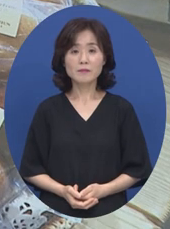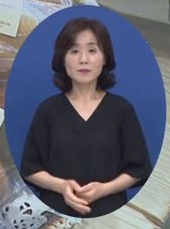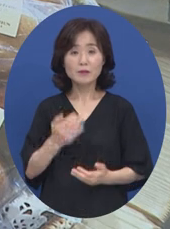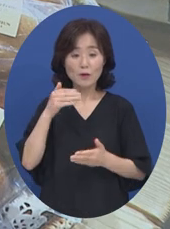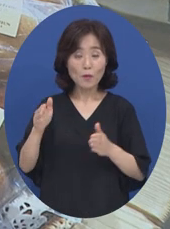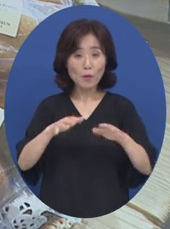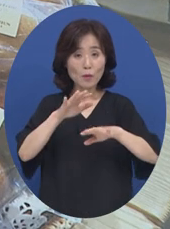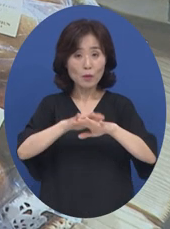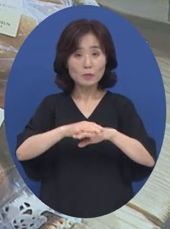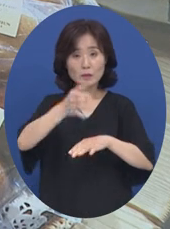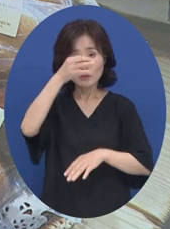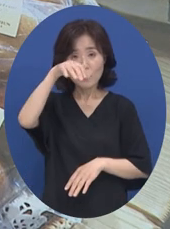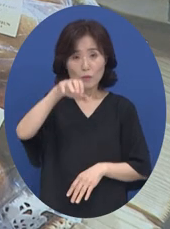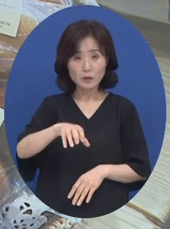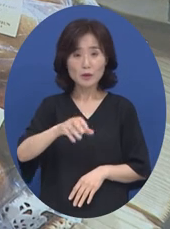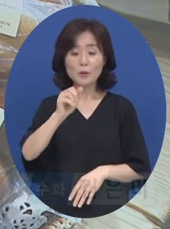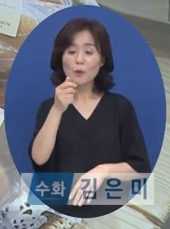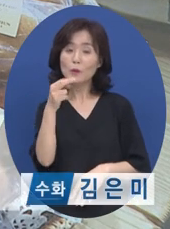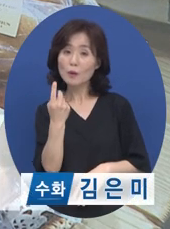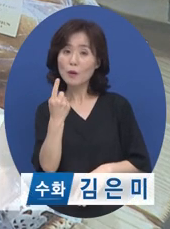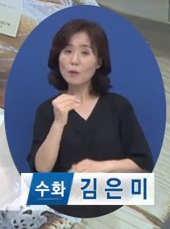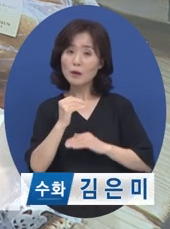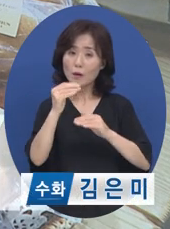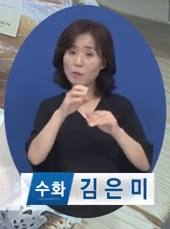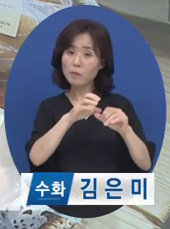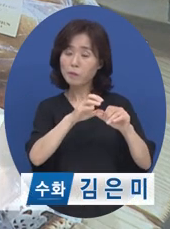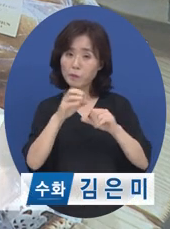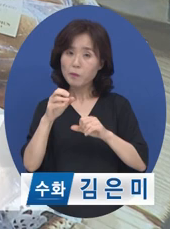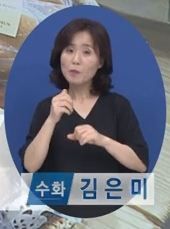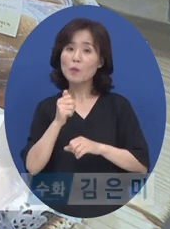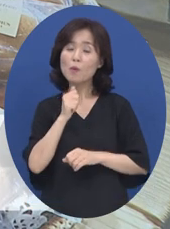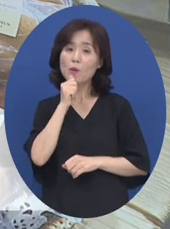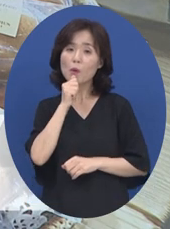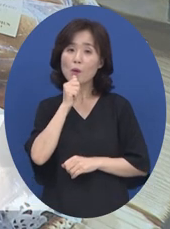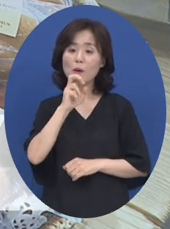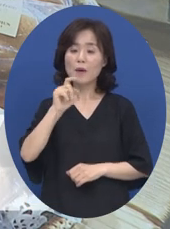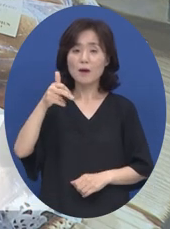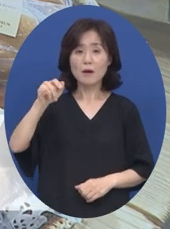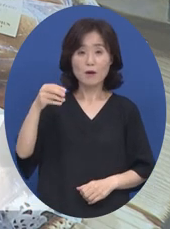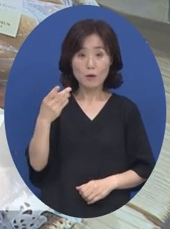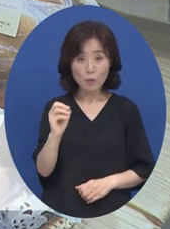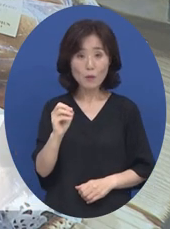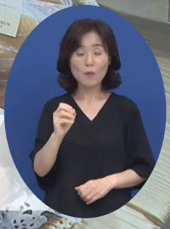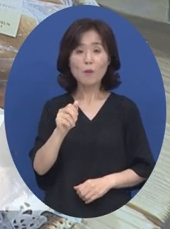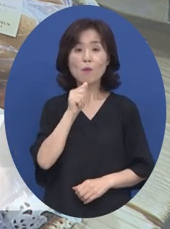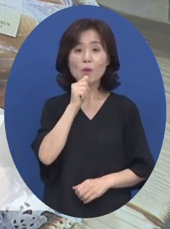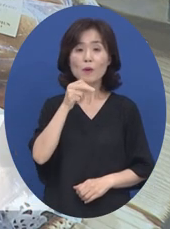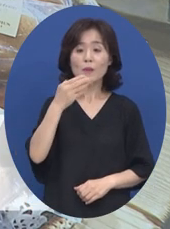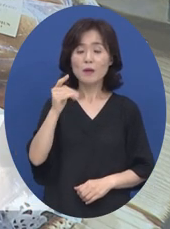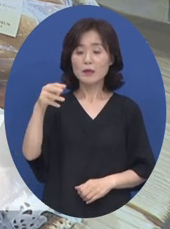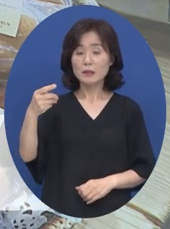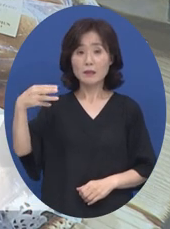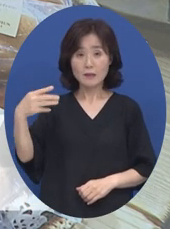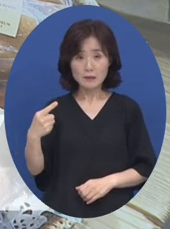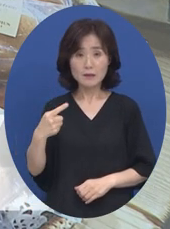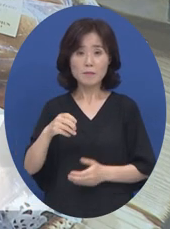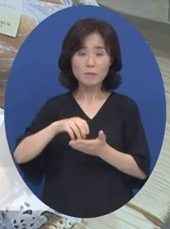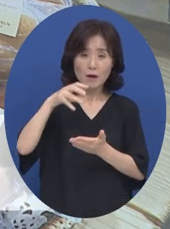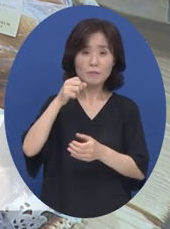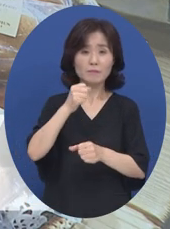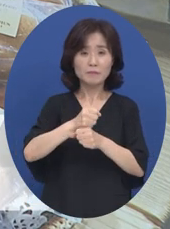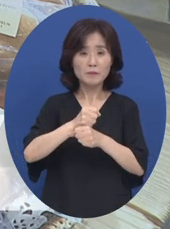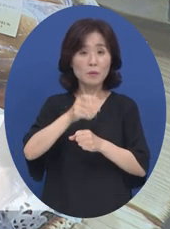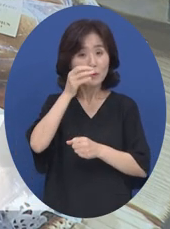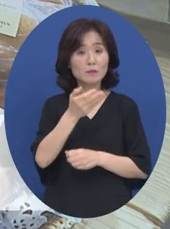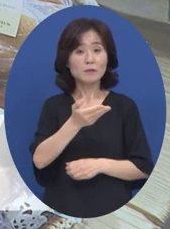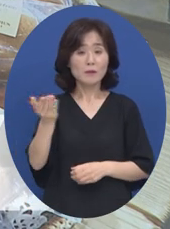경기도 농업기술원이 효소처리콩을 재료로 한 콩마카롱과 콩타르트 등 제과 제빵 제품들을 선보였습니다.